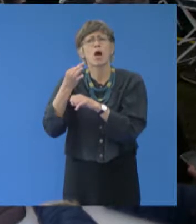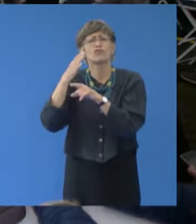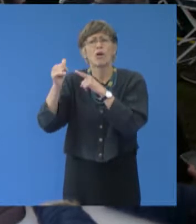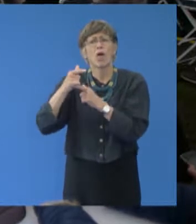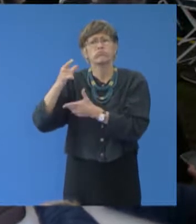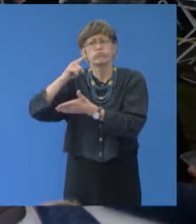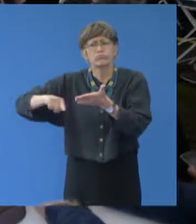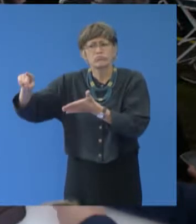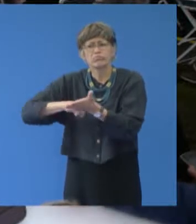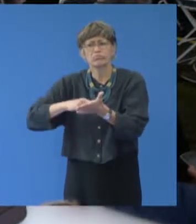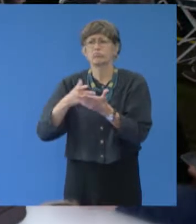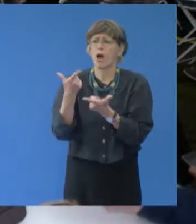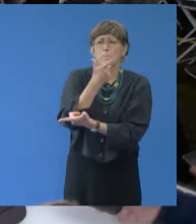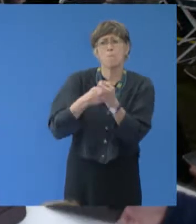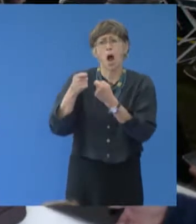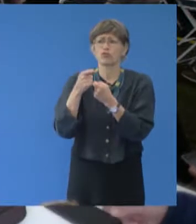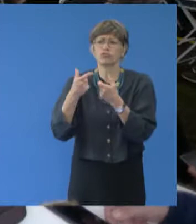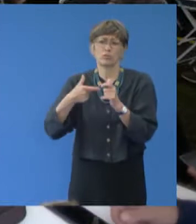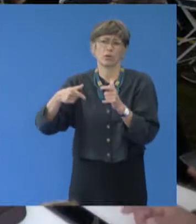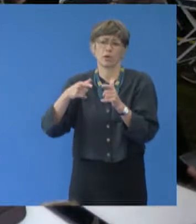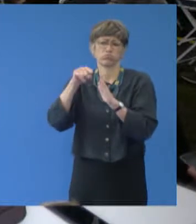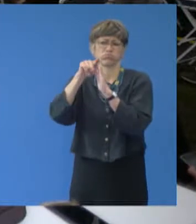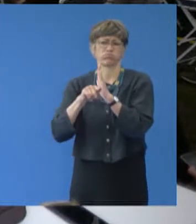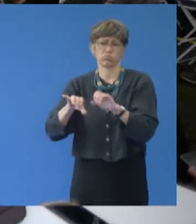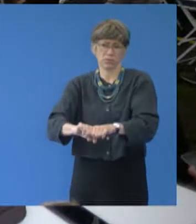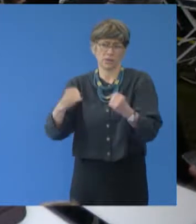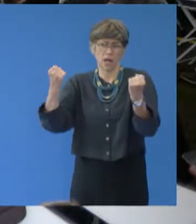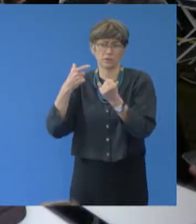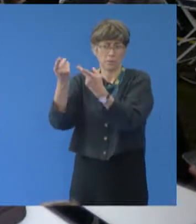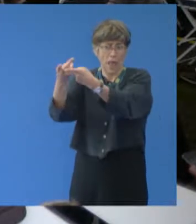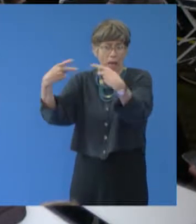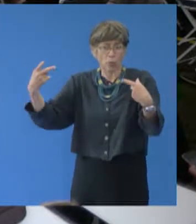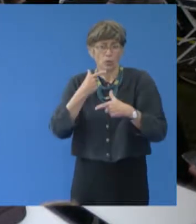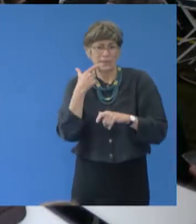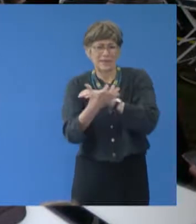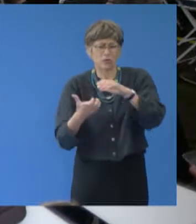des marchés, et ils vous annoncent aujourd'hui la catastrophe.